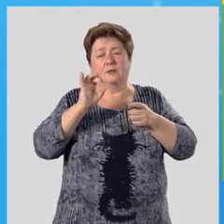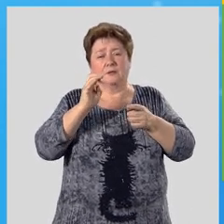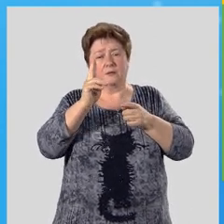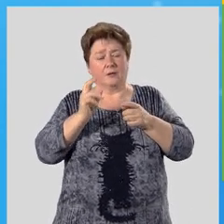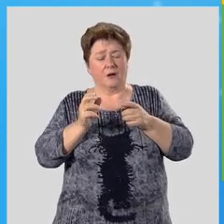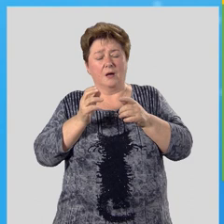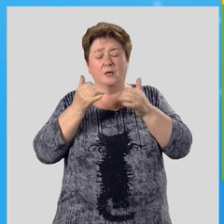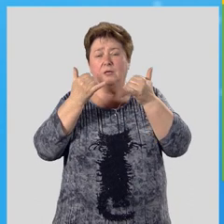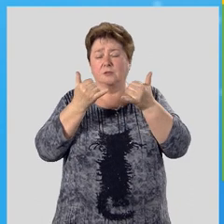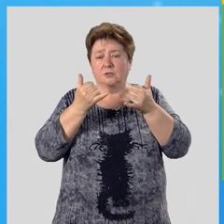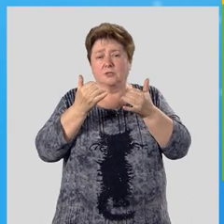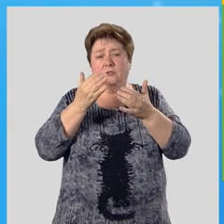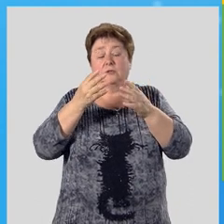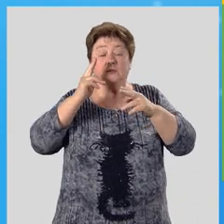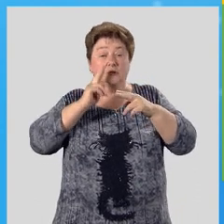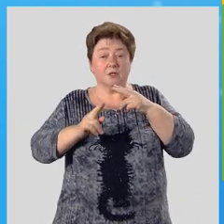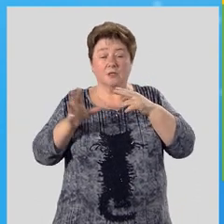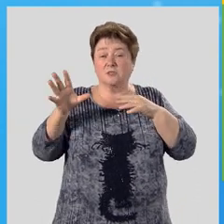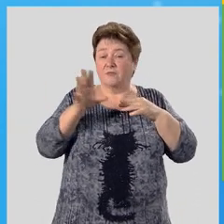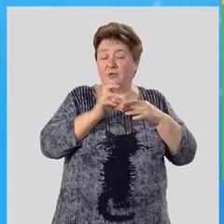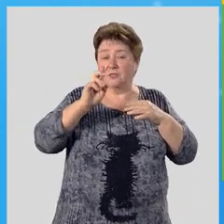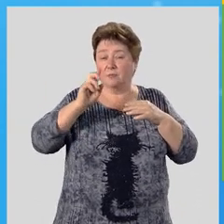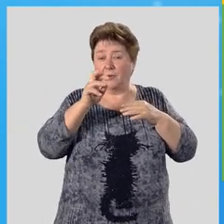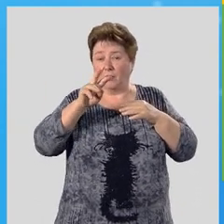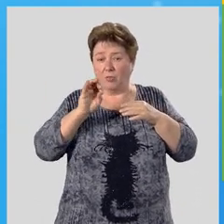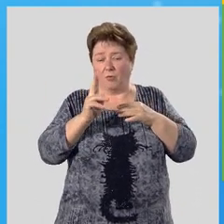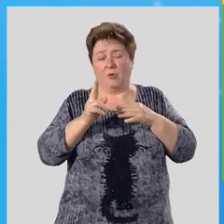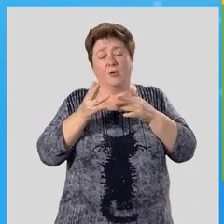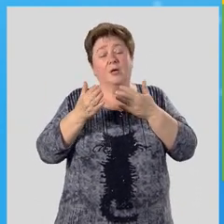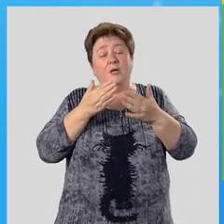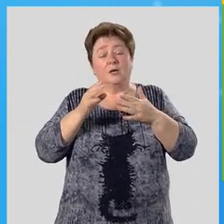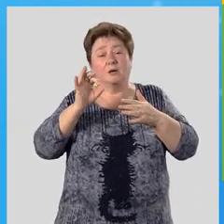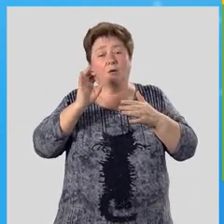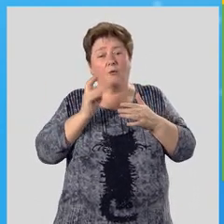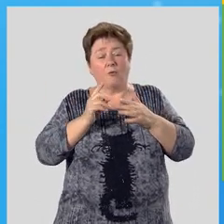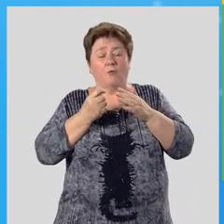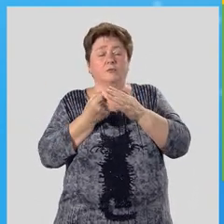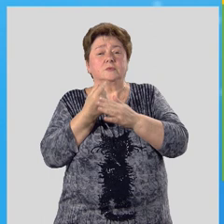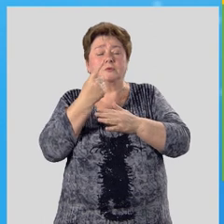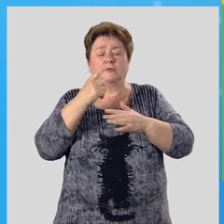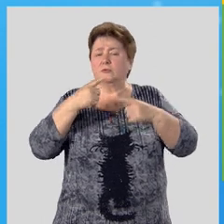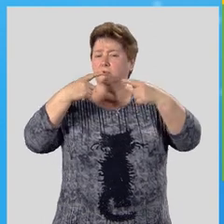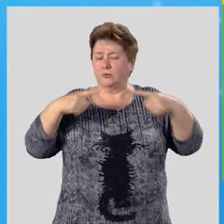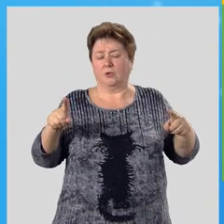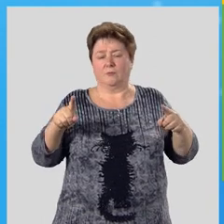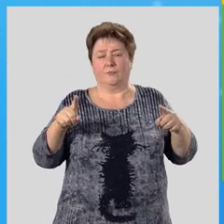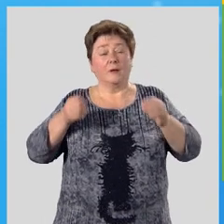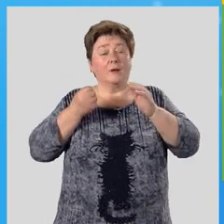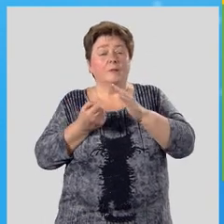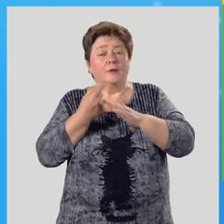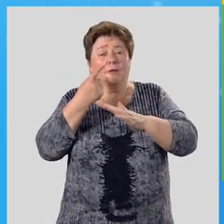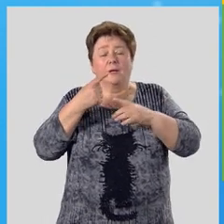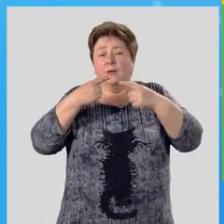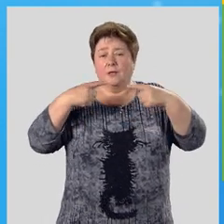И теперь либо вообще теряется весь белок, либо он становится совершенно иным.